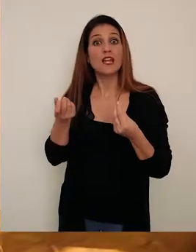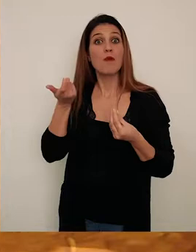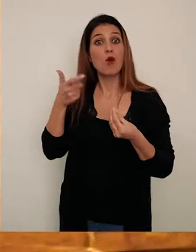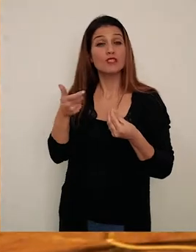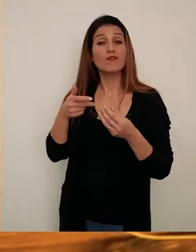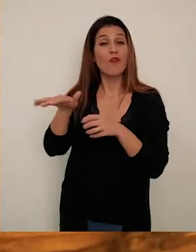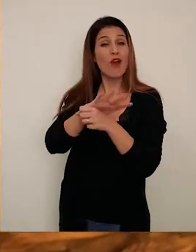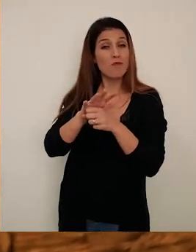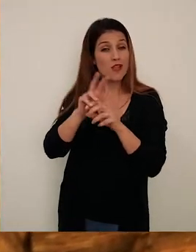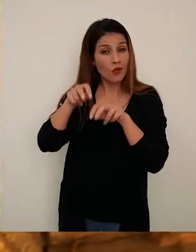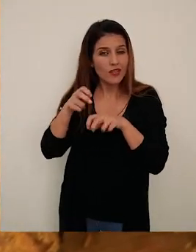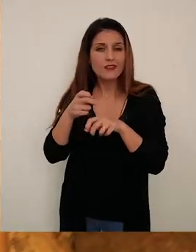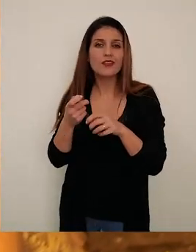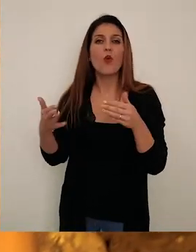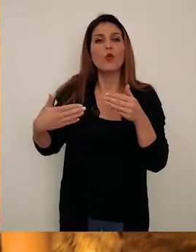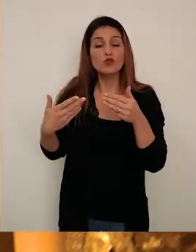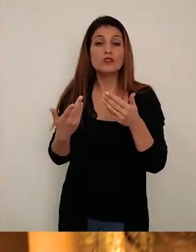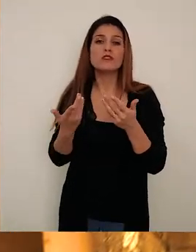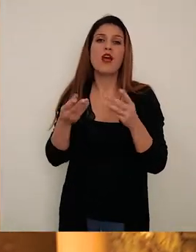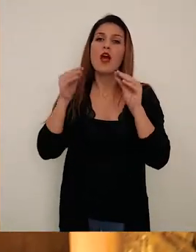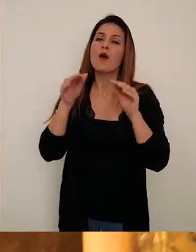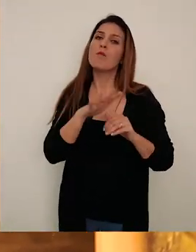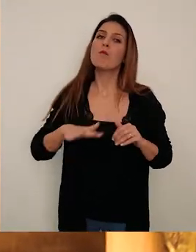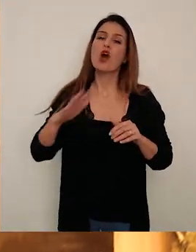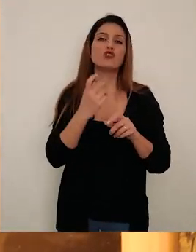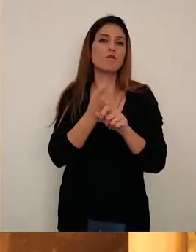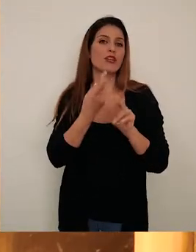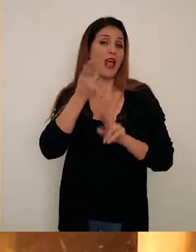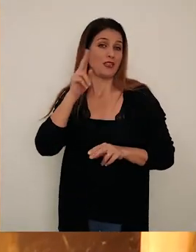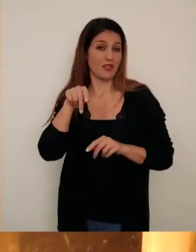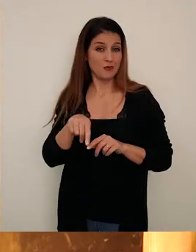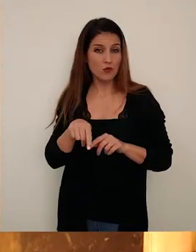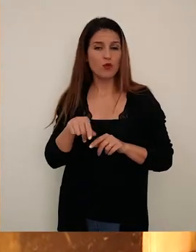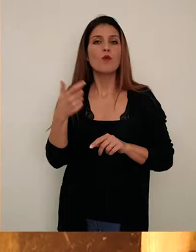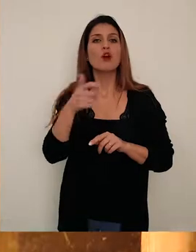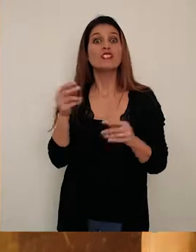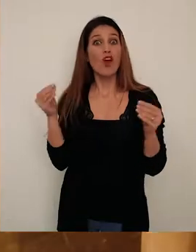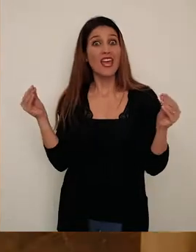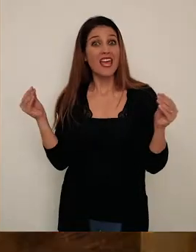che era il centro vitale della famiglia contadina. Intorno al grande camino si